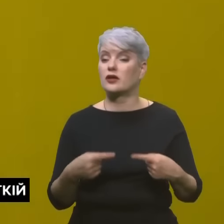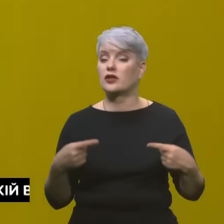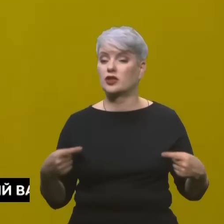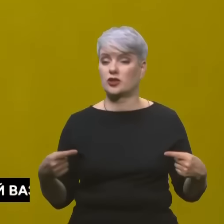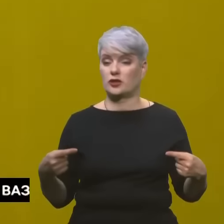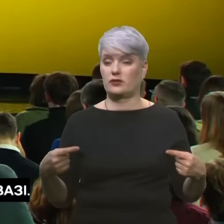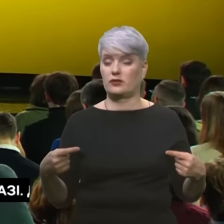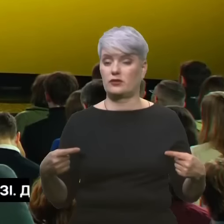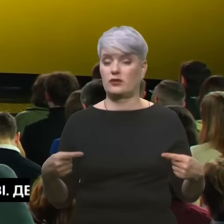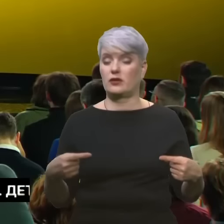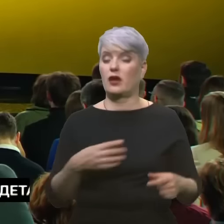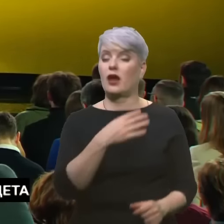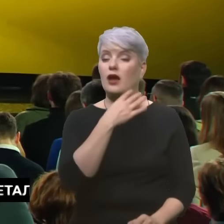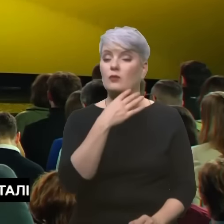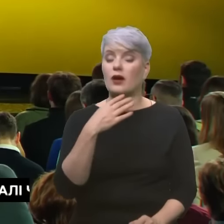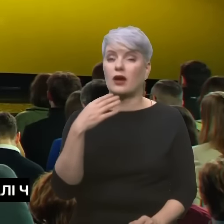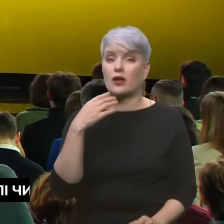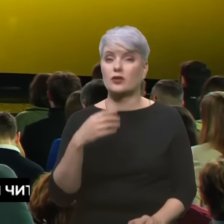рішень, багатьох ризиків,